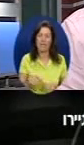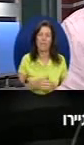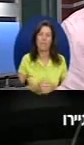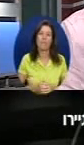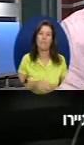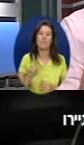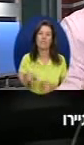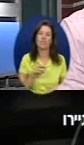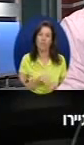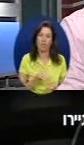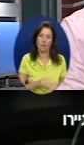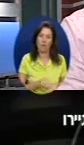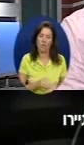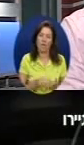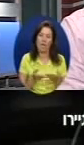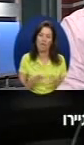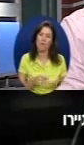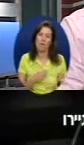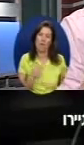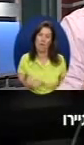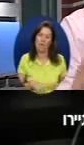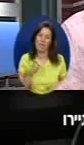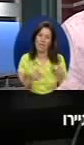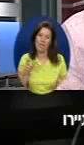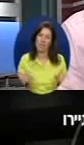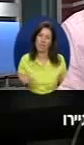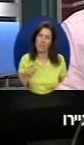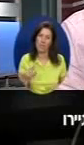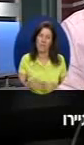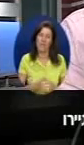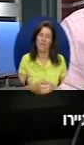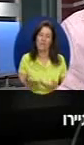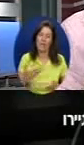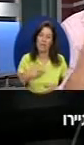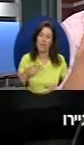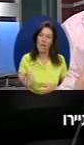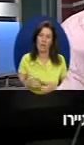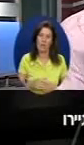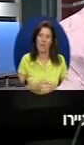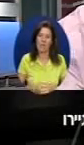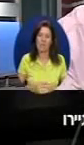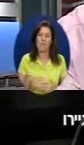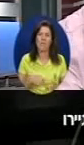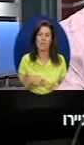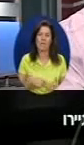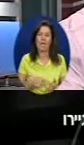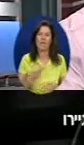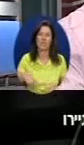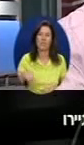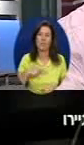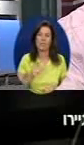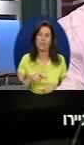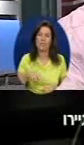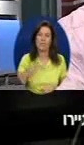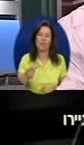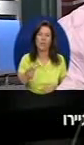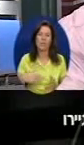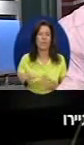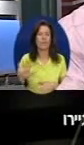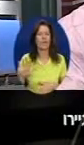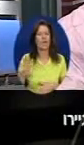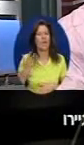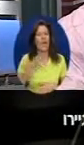יש צורך לפתוח את הלב בפני האנשים האלה ולקבל אותם אלינו, בגלל שאנחנו צריכים להיות יותר, כמו שאת אומרת, אמפתיים, ולהבין